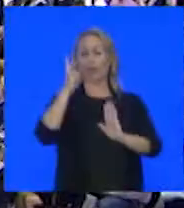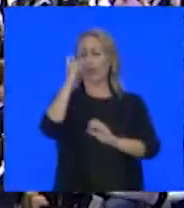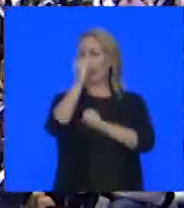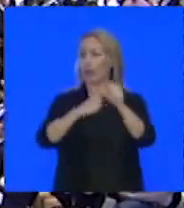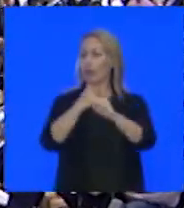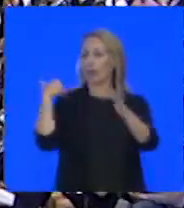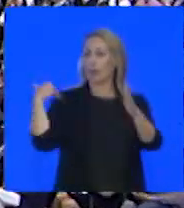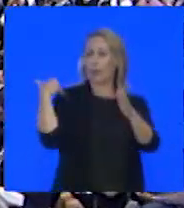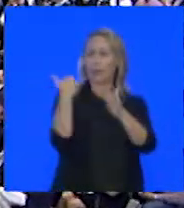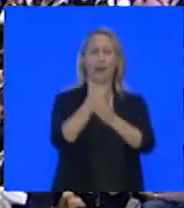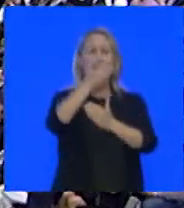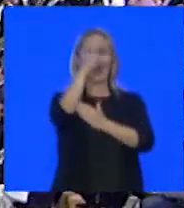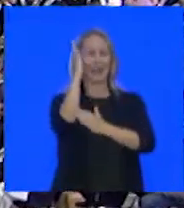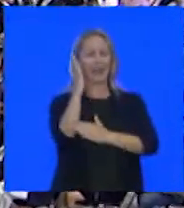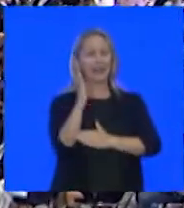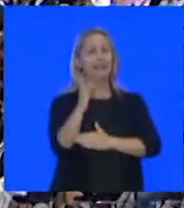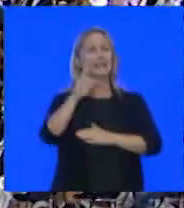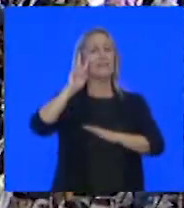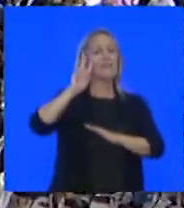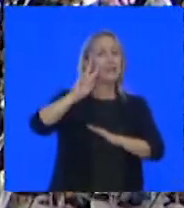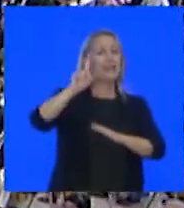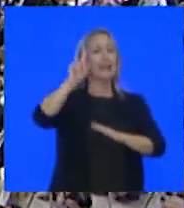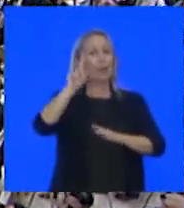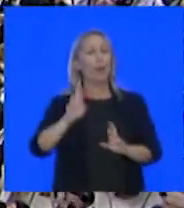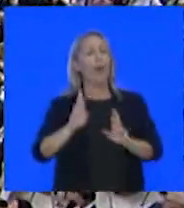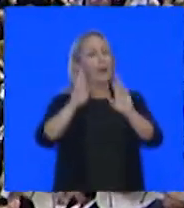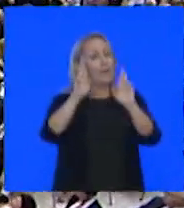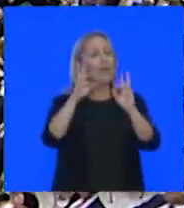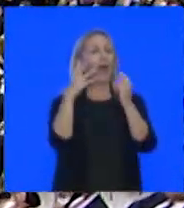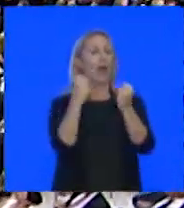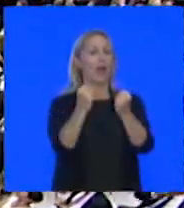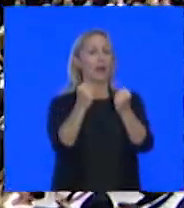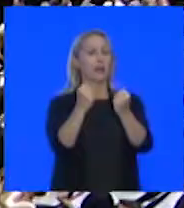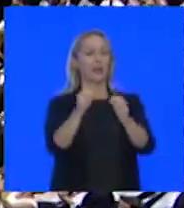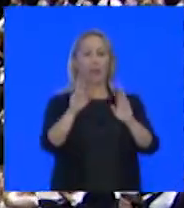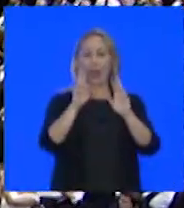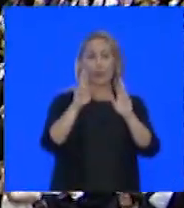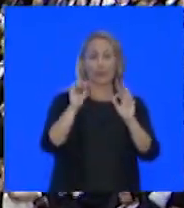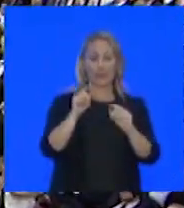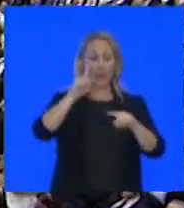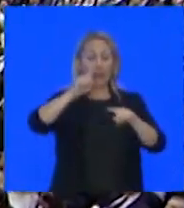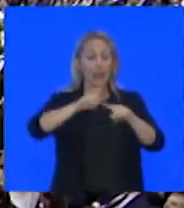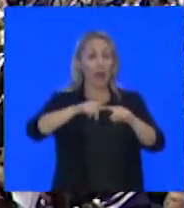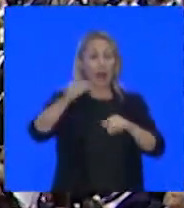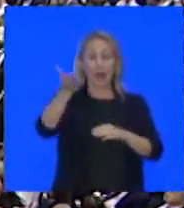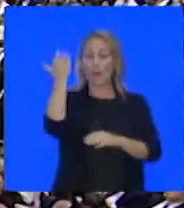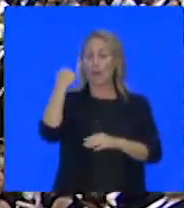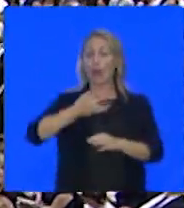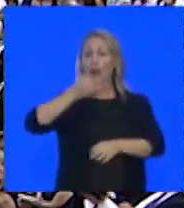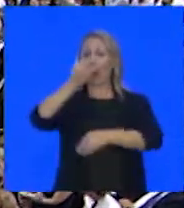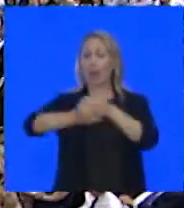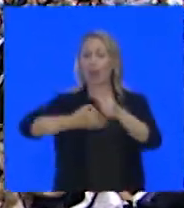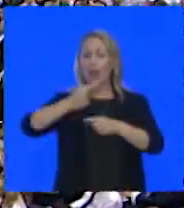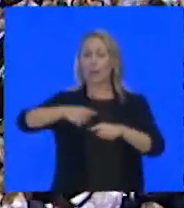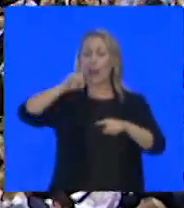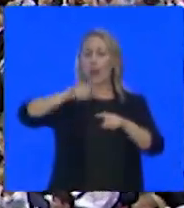10 χρόνια κρίσης, αχνοφέγγει η ελπίδα ότι η φωτεινή Ελλάδα για την οποία μιλήσαμε